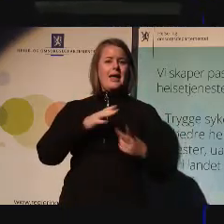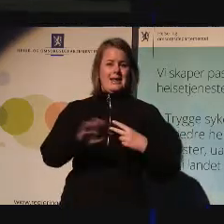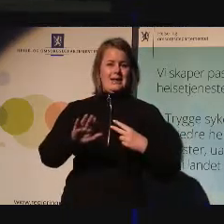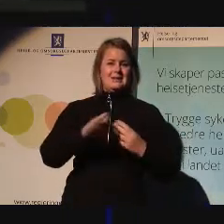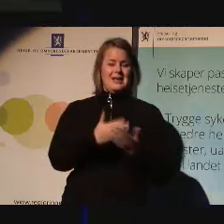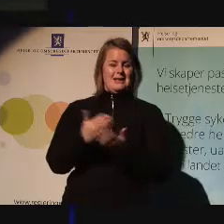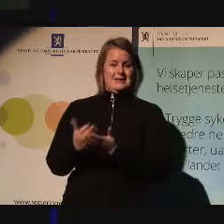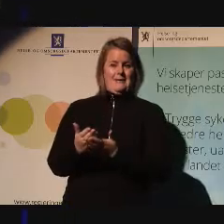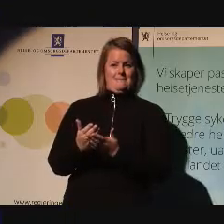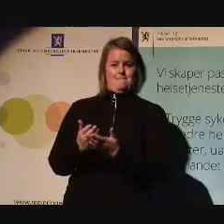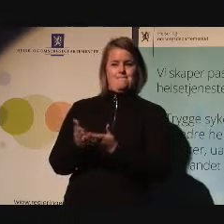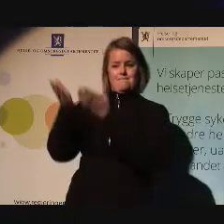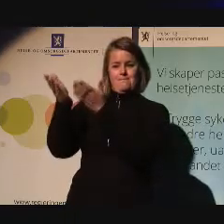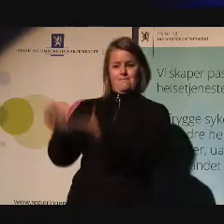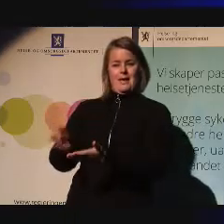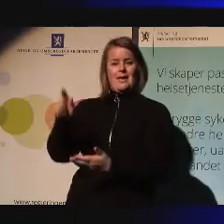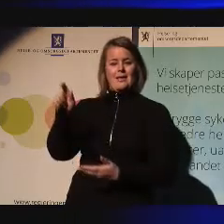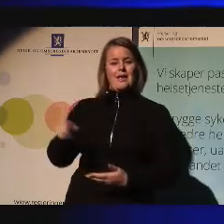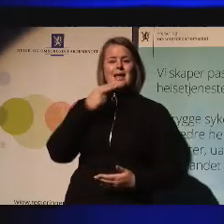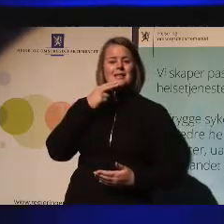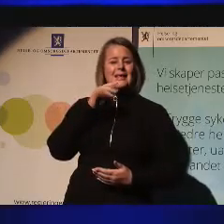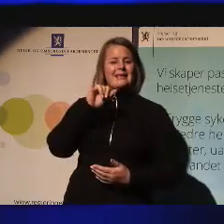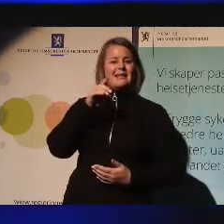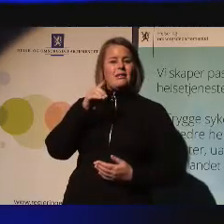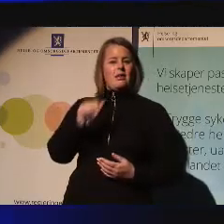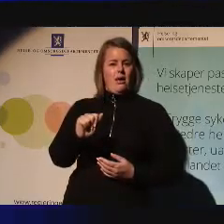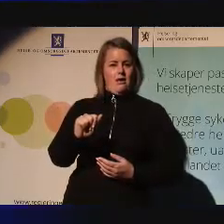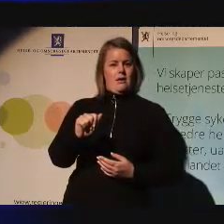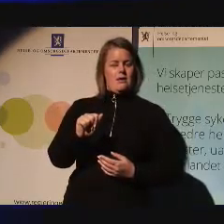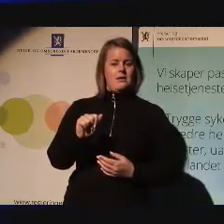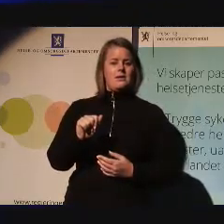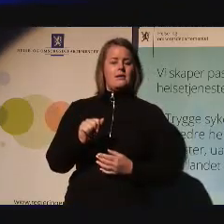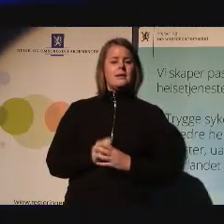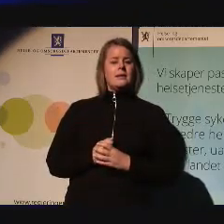sin historie, som Bjørn sier, og